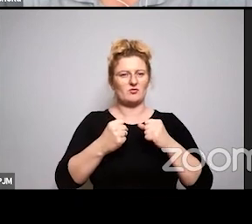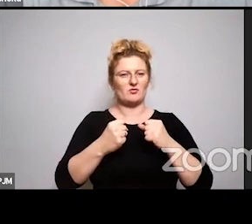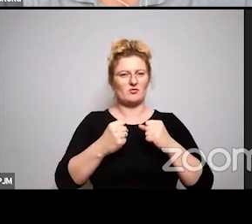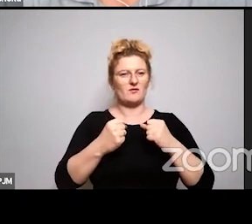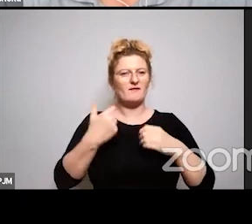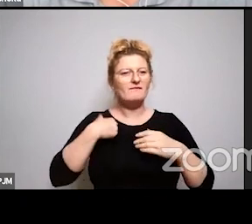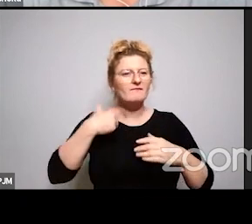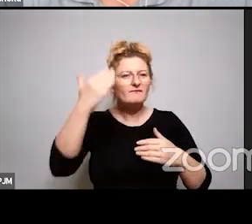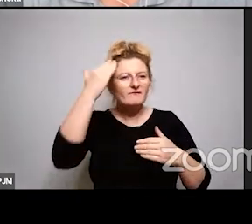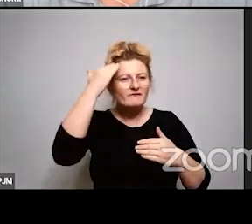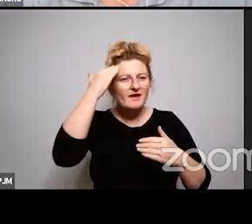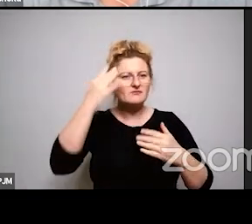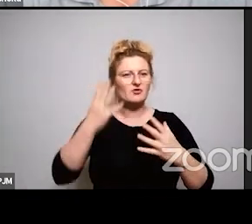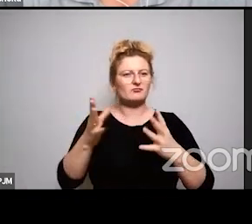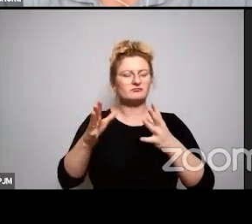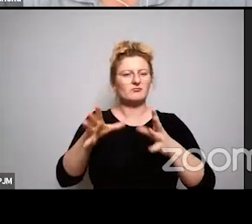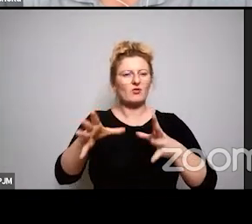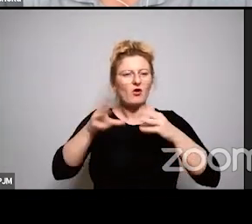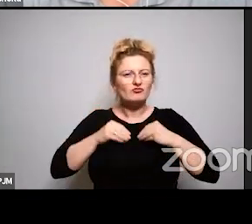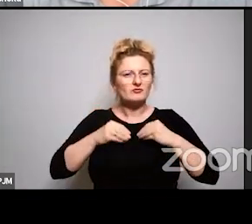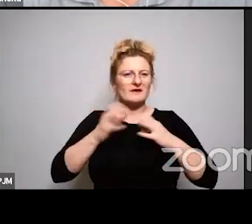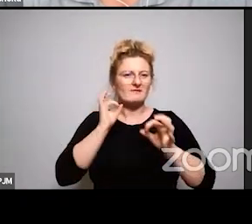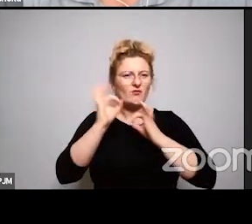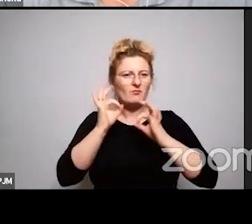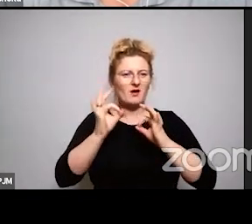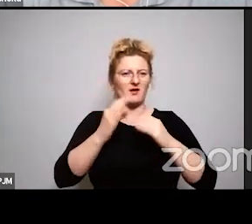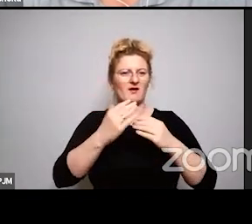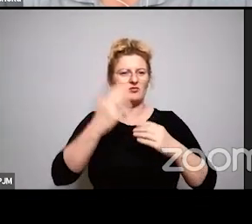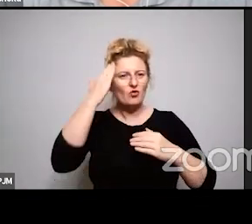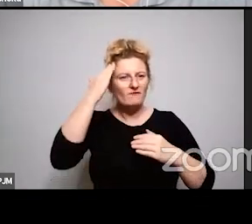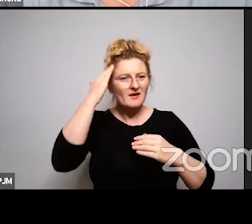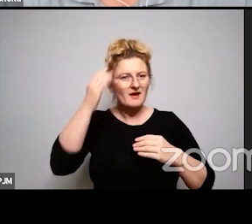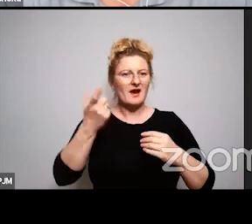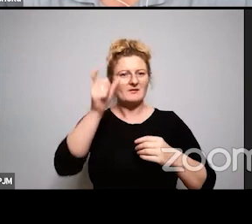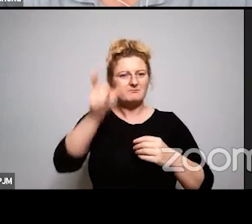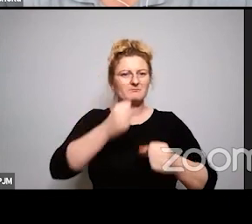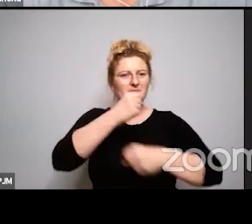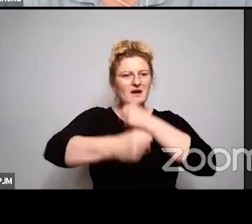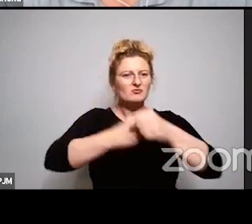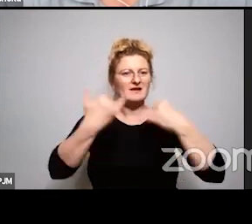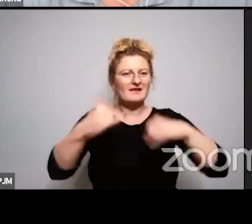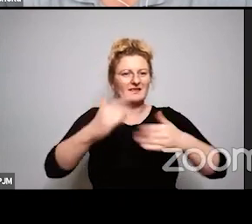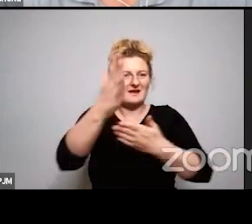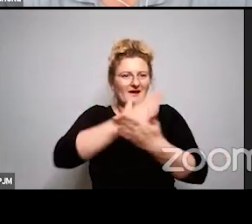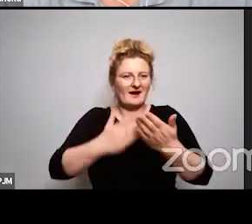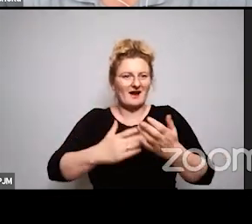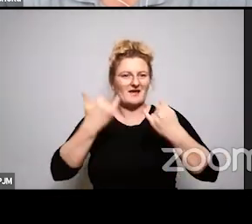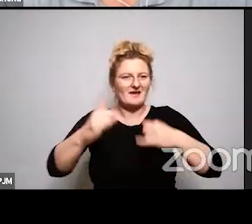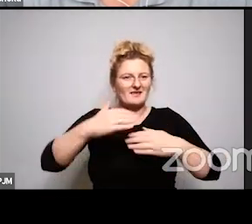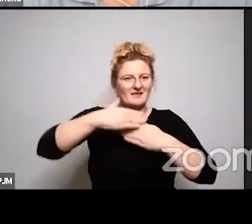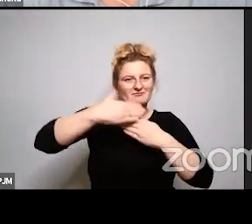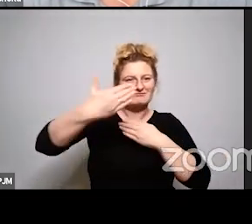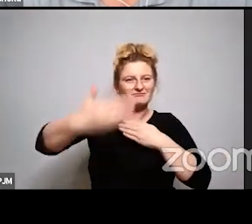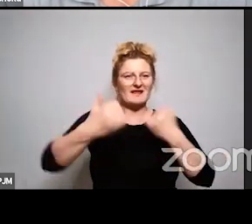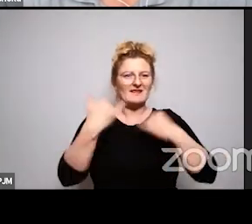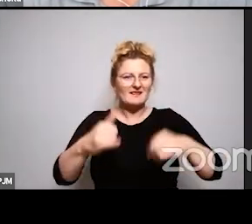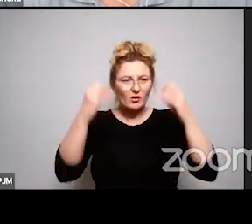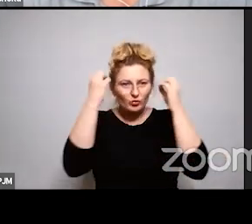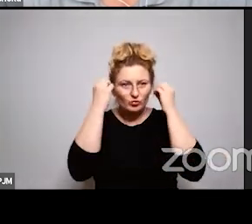wiedzieć, w jaki sposób pracujesz w innym kraju, na innym kontynencie, trochę w innej